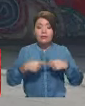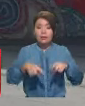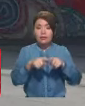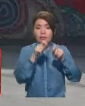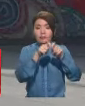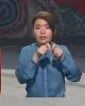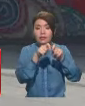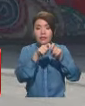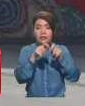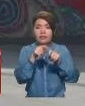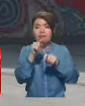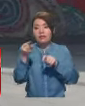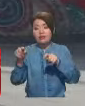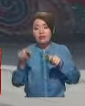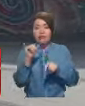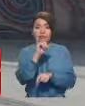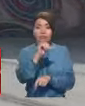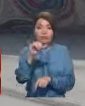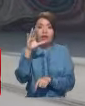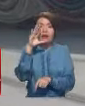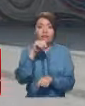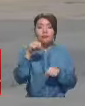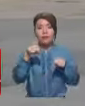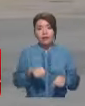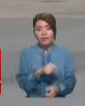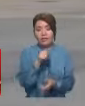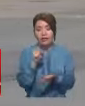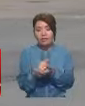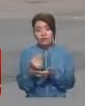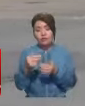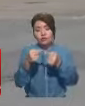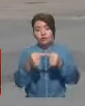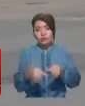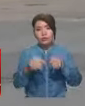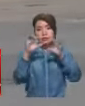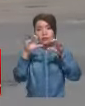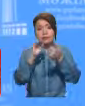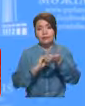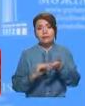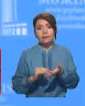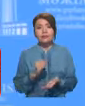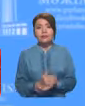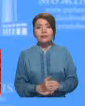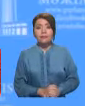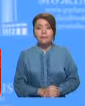проверять те или иные объекты. Права и обязанности обеих сторон четко прописаны в законе.